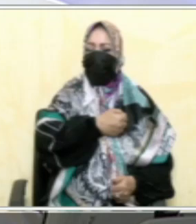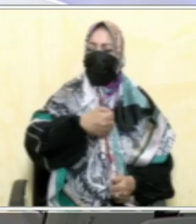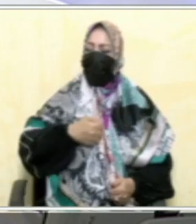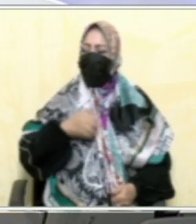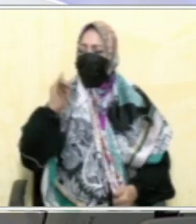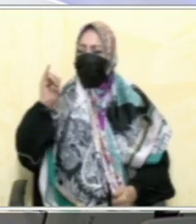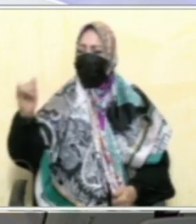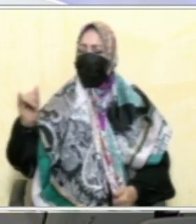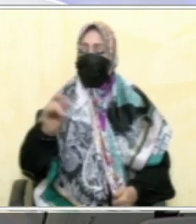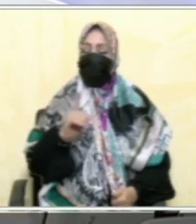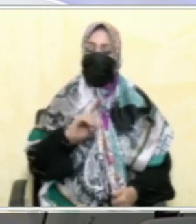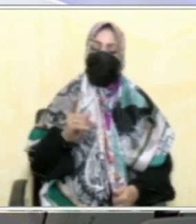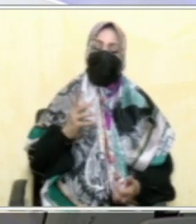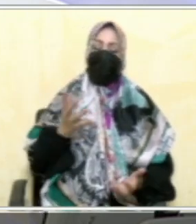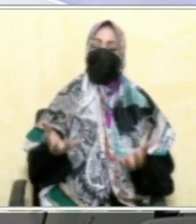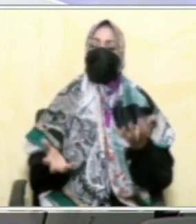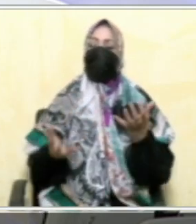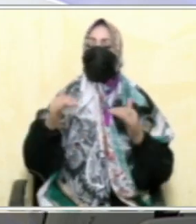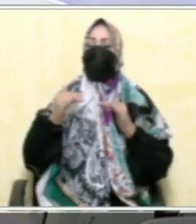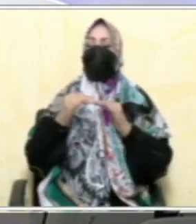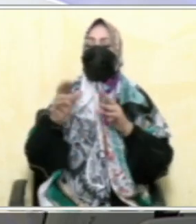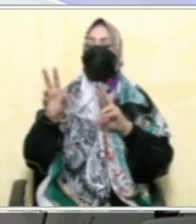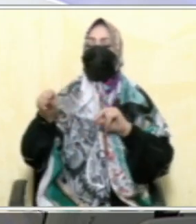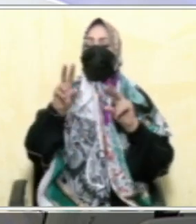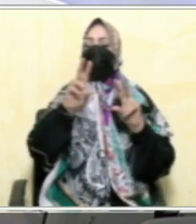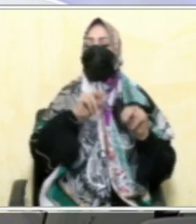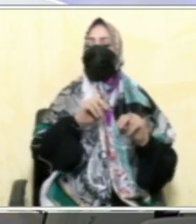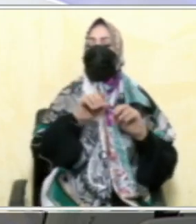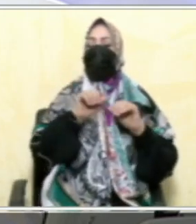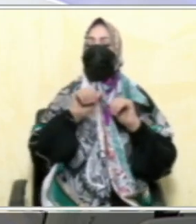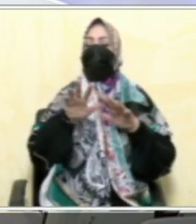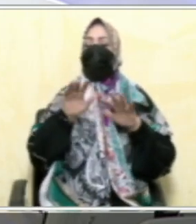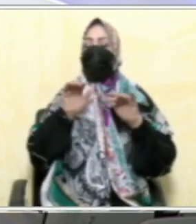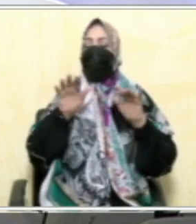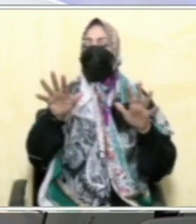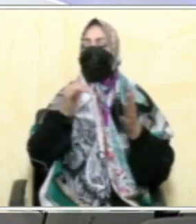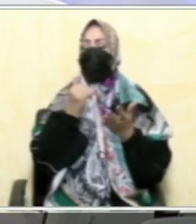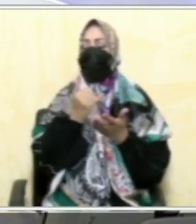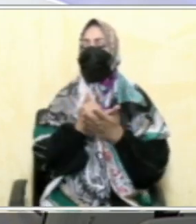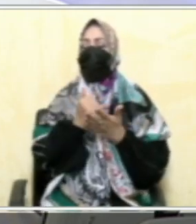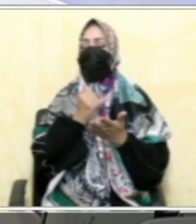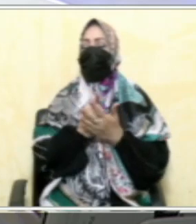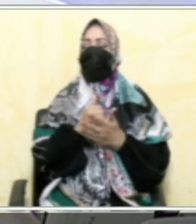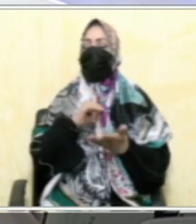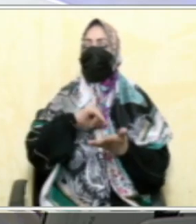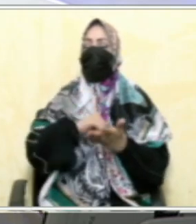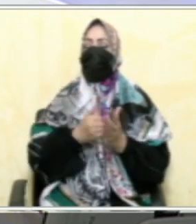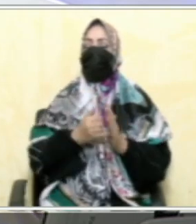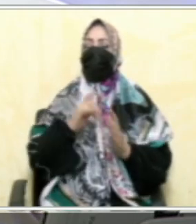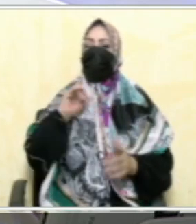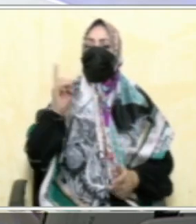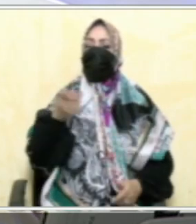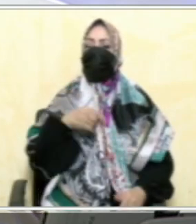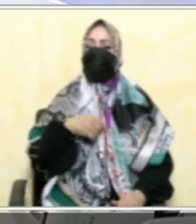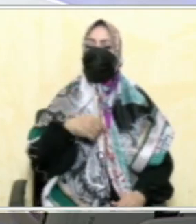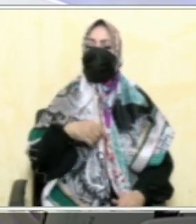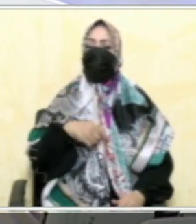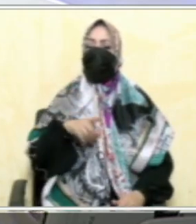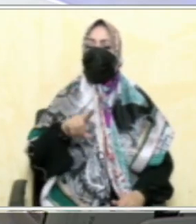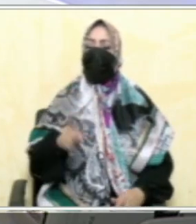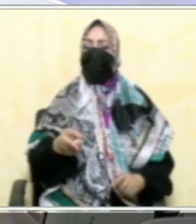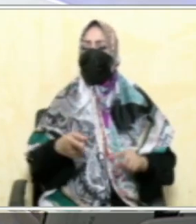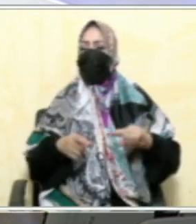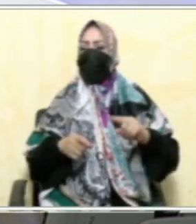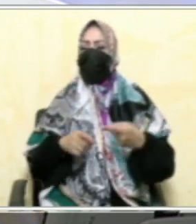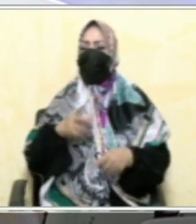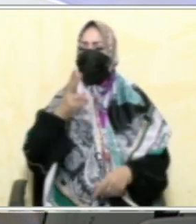عديدة، وسمعنا شكاوى متعددة من أولياء الأمور، يقول لك مثلا هات قارن بين كراسة